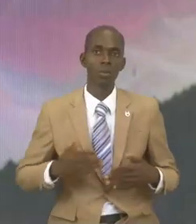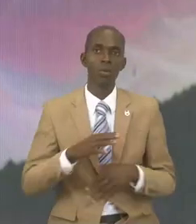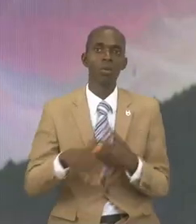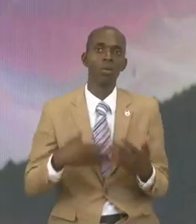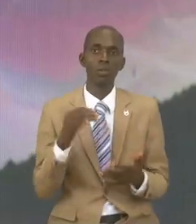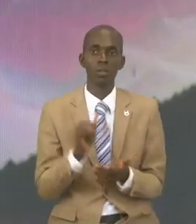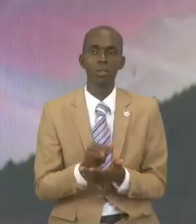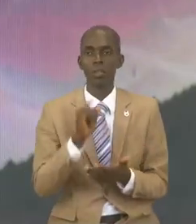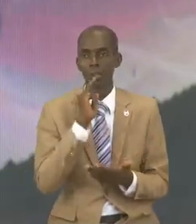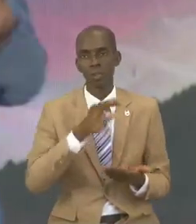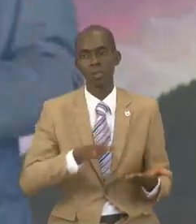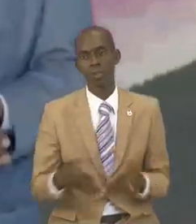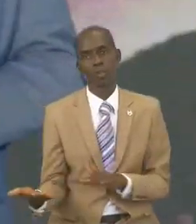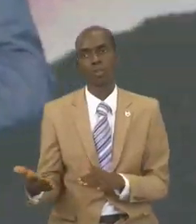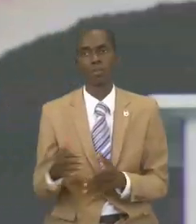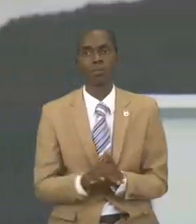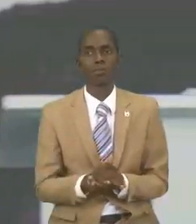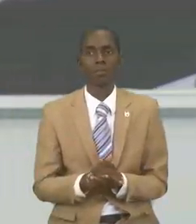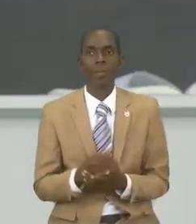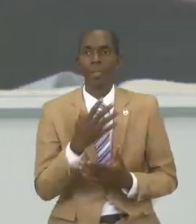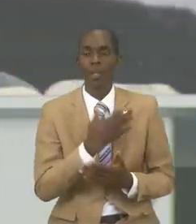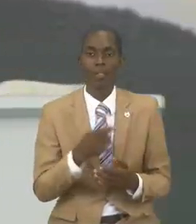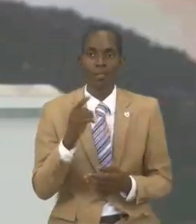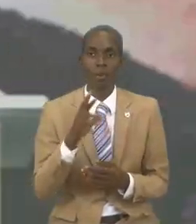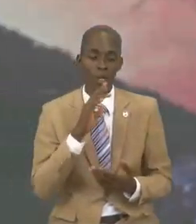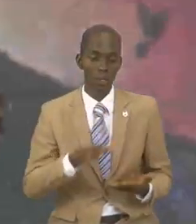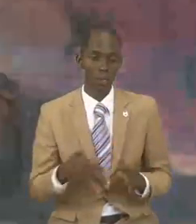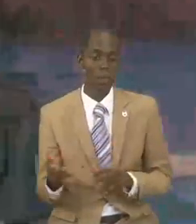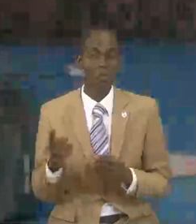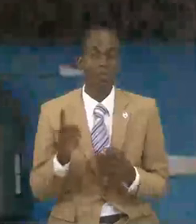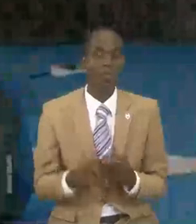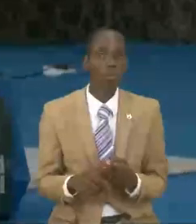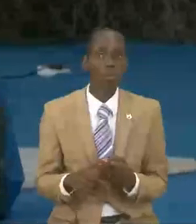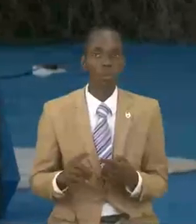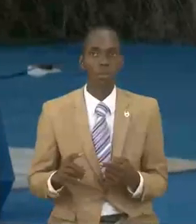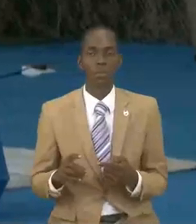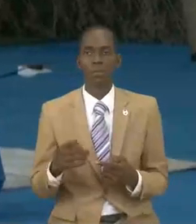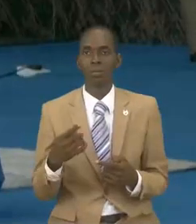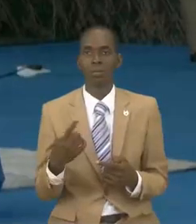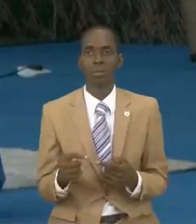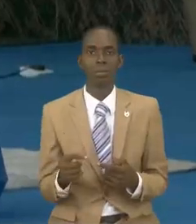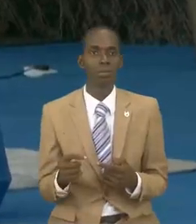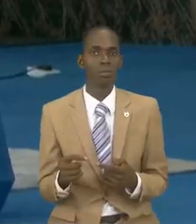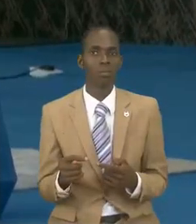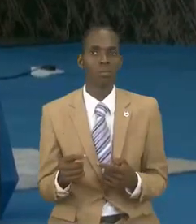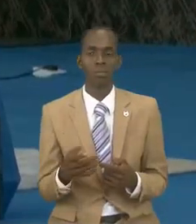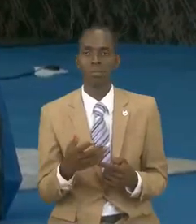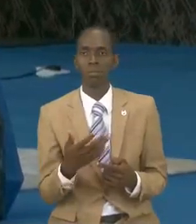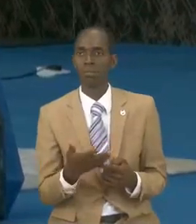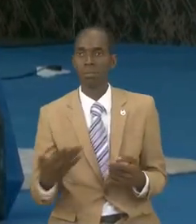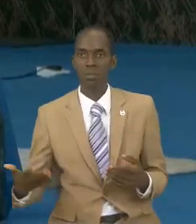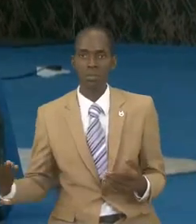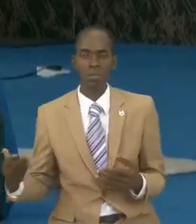pour vivre selon le vieil homme, tout est mort. Vous êtes mort. Je l'ai dit